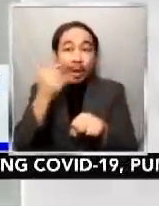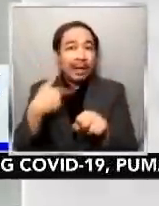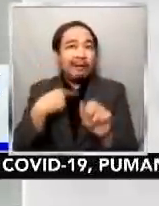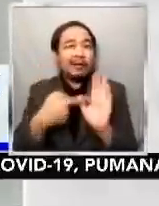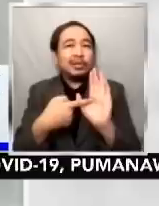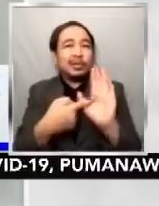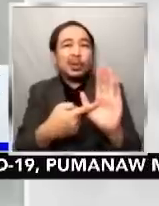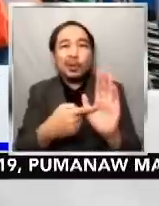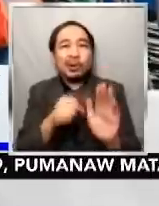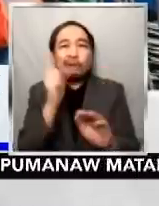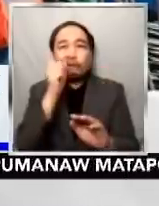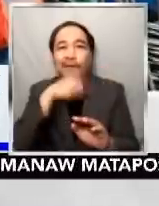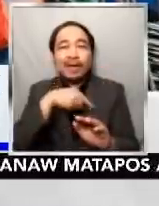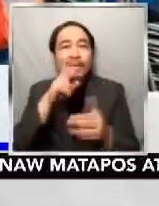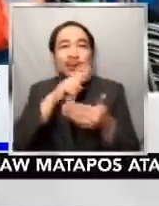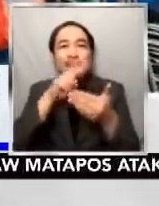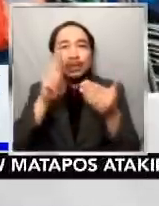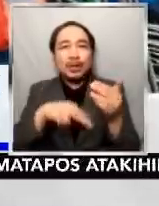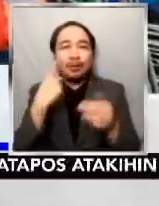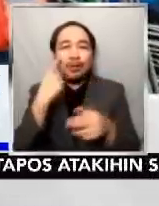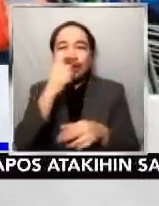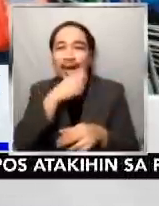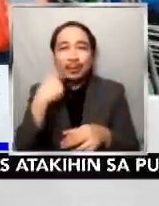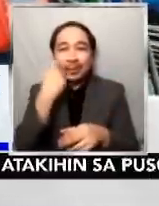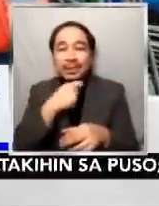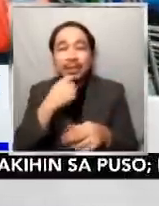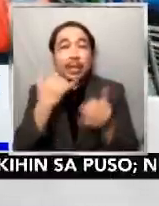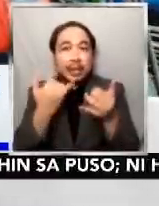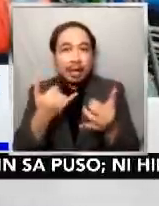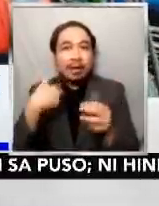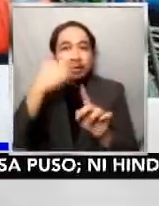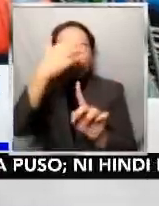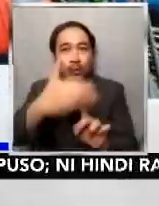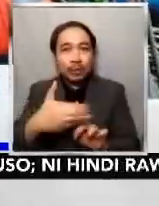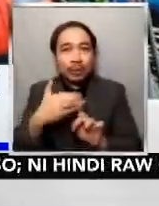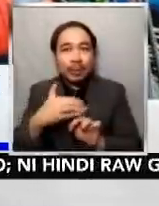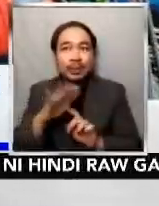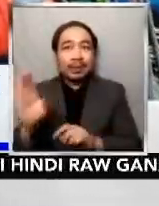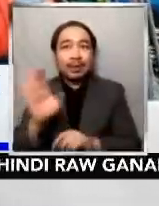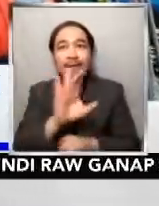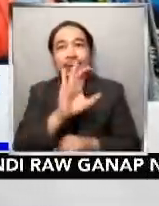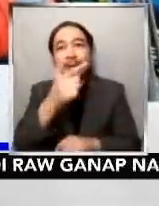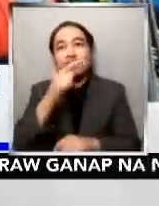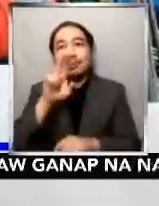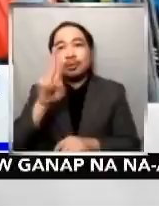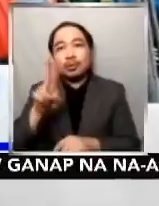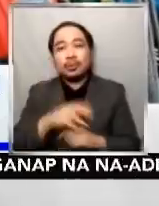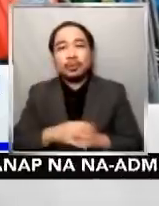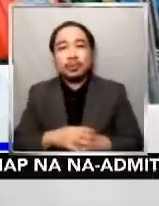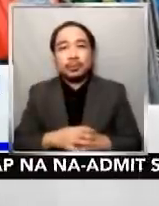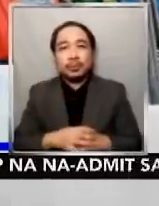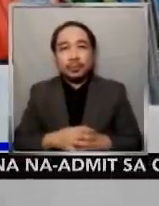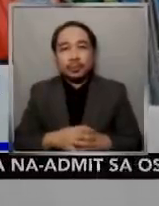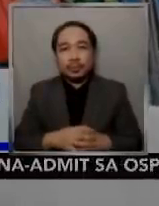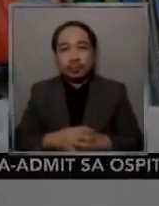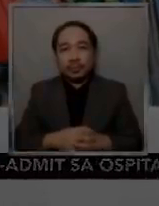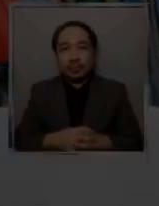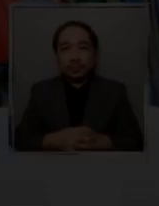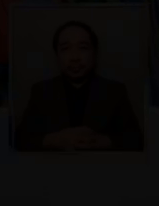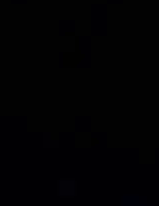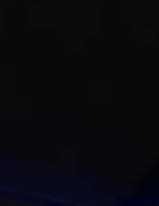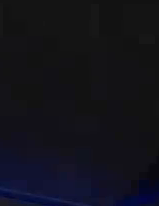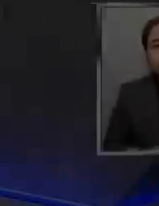sa Tabaco Port. Isinailalim na sila sa quarantine ng kani-kanilang mga LGU. Maki Pulido nakatutok, 24